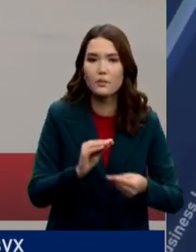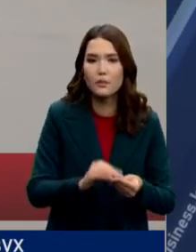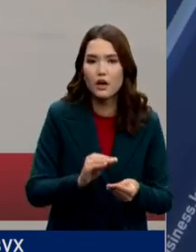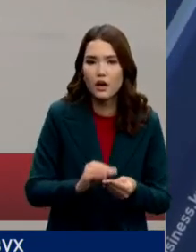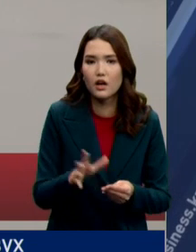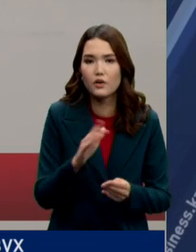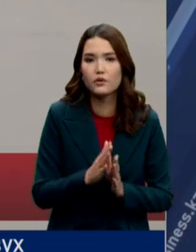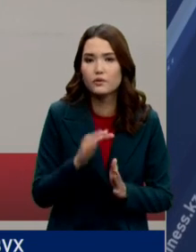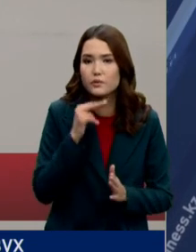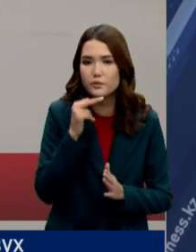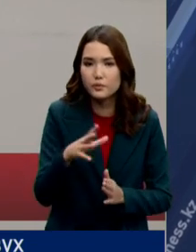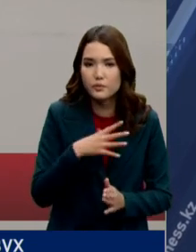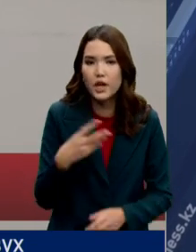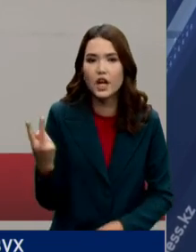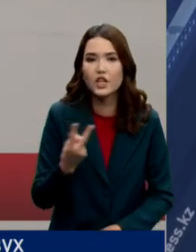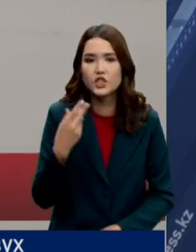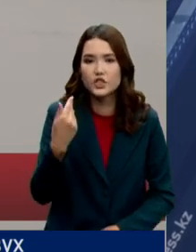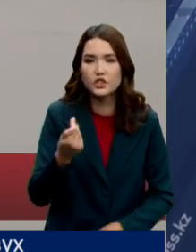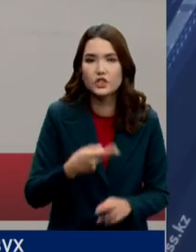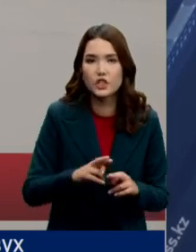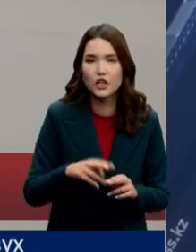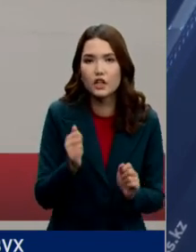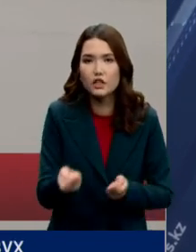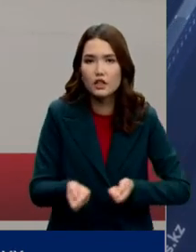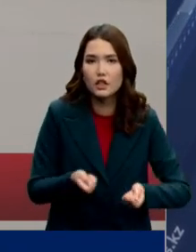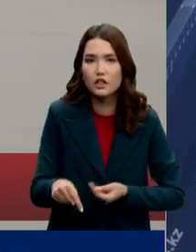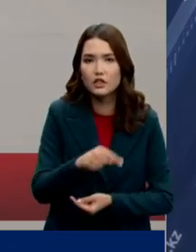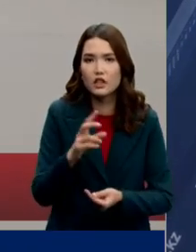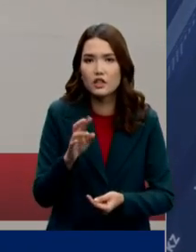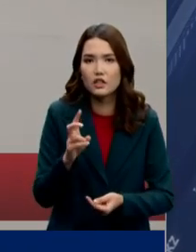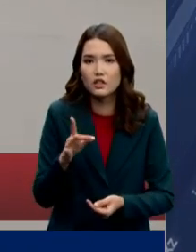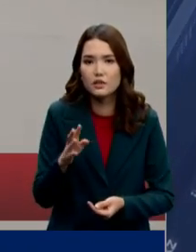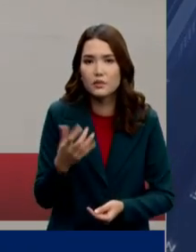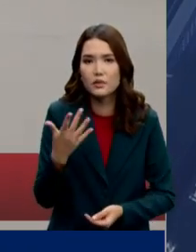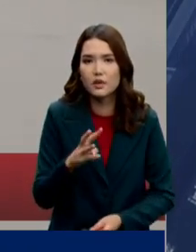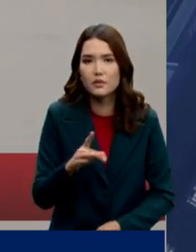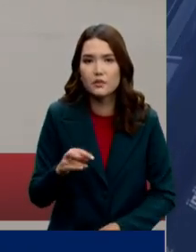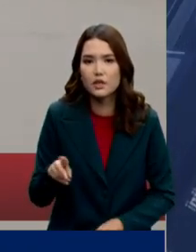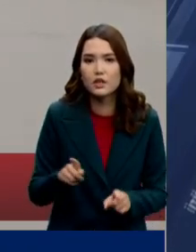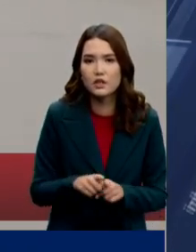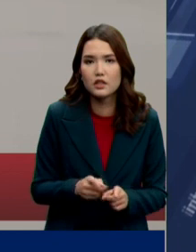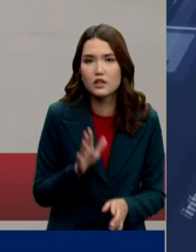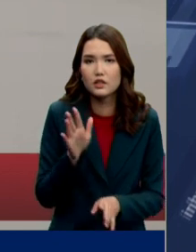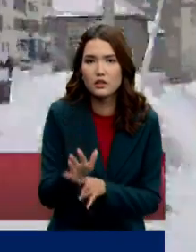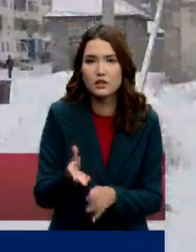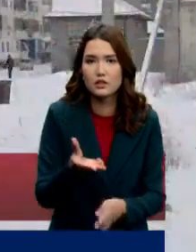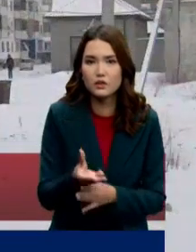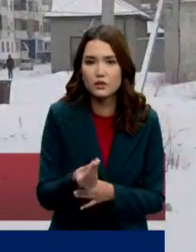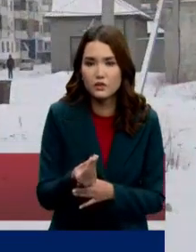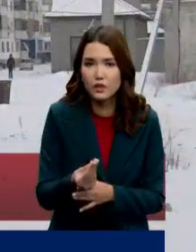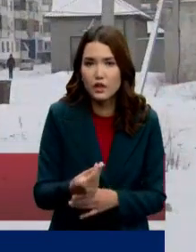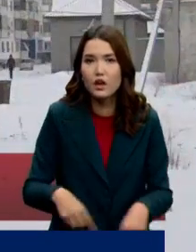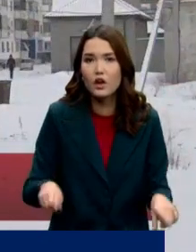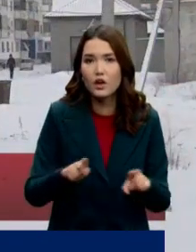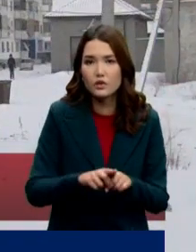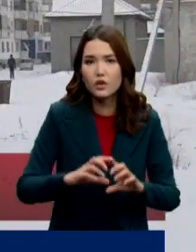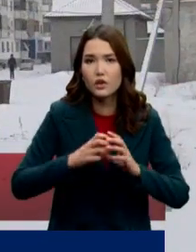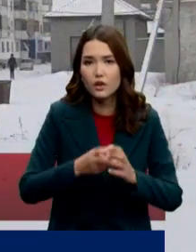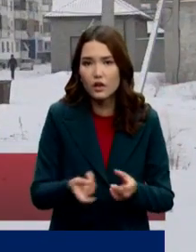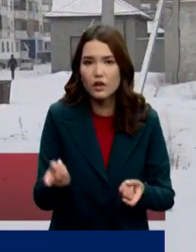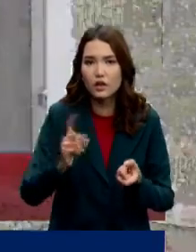жарлық шығарыңыз. Екіншіден Клебанов басқаратын компаниядан да 5 миллиард теңге бөлуді талап етіңіз. Сондай ақ қоғам